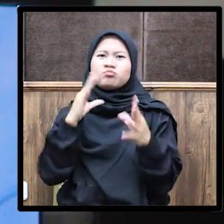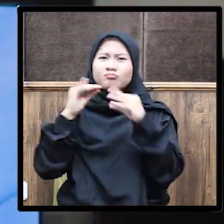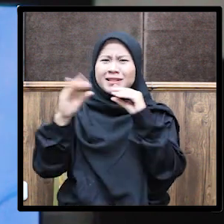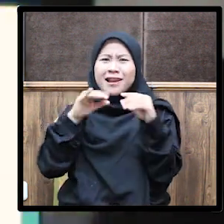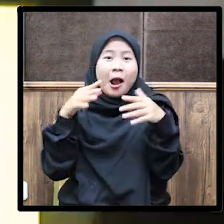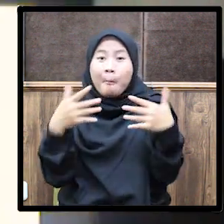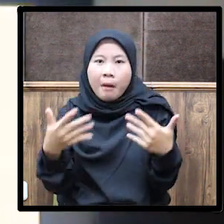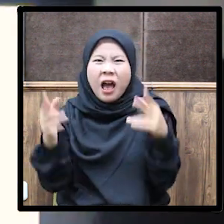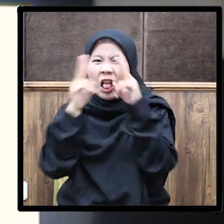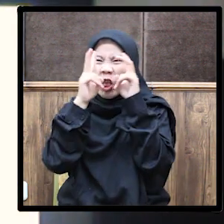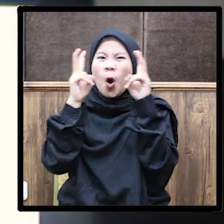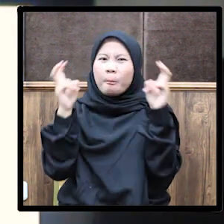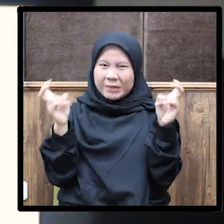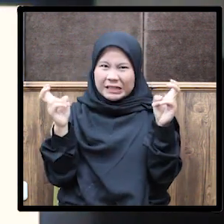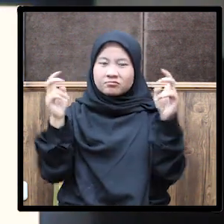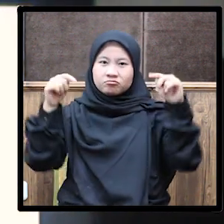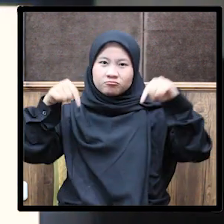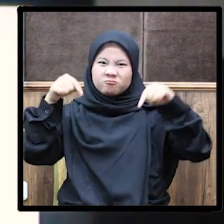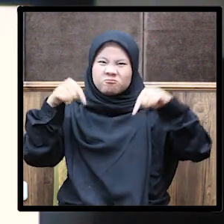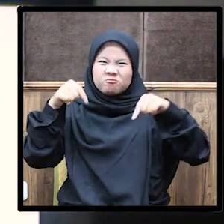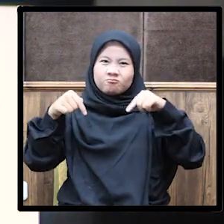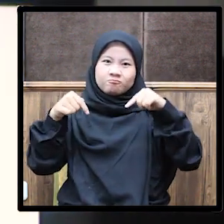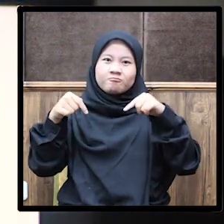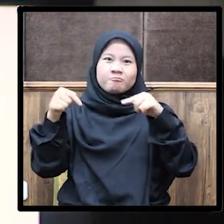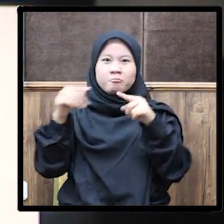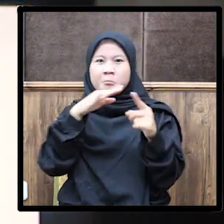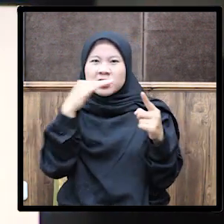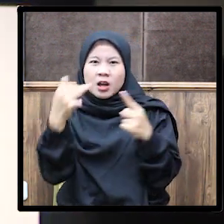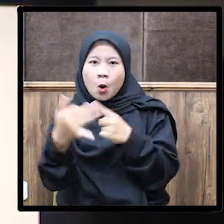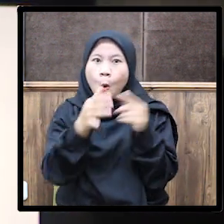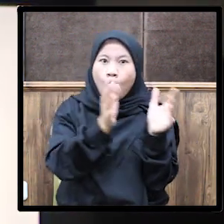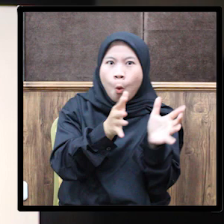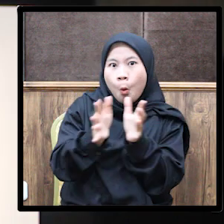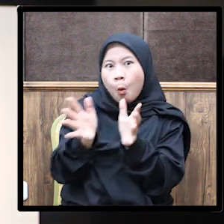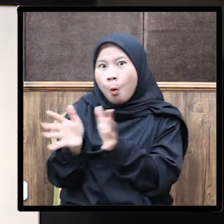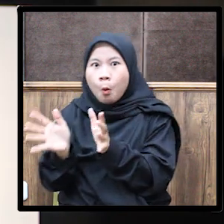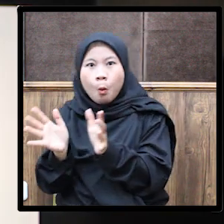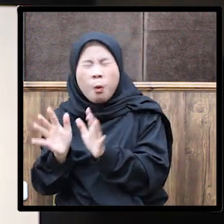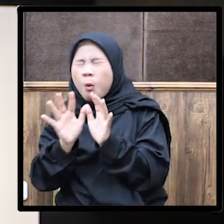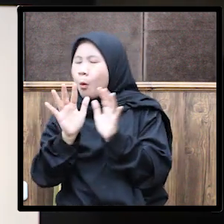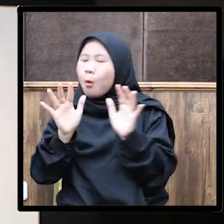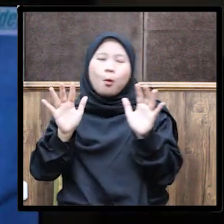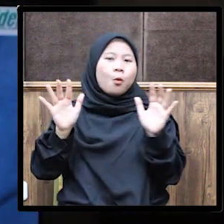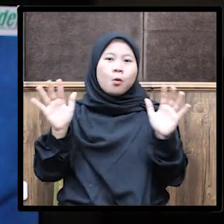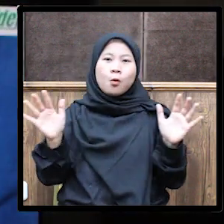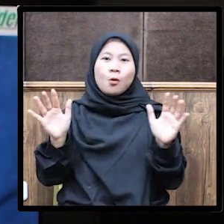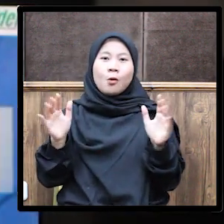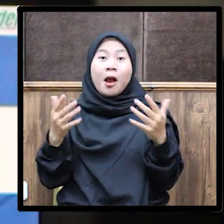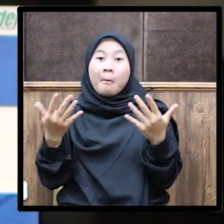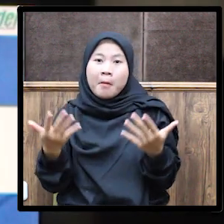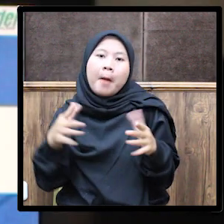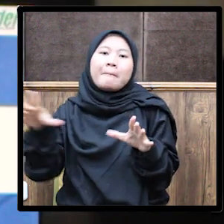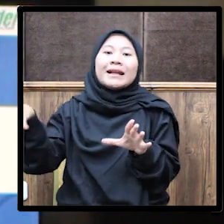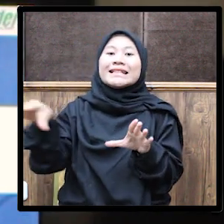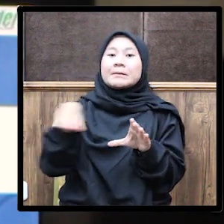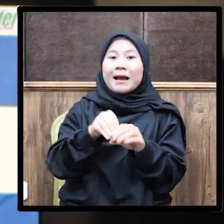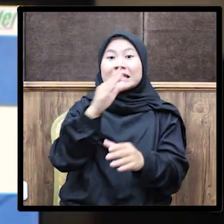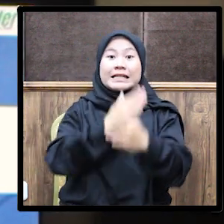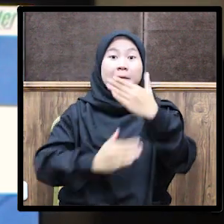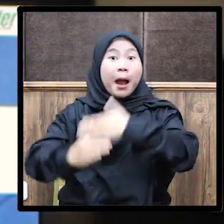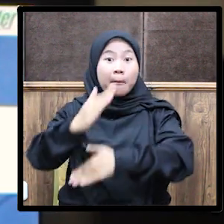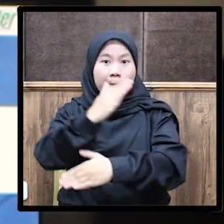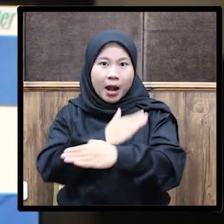yang sedang menjadi perbincangan di masyarakat, yang sedang menjadi topik hangat di masyarakat, yaitu tentang partisipasi difabel